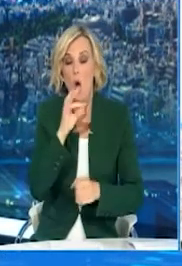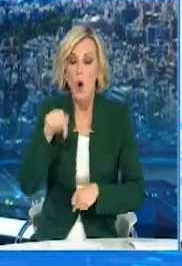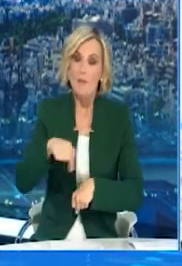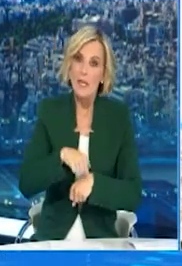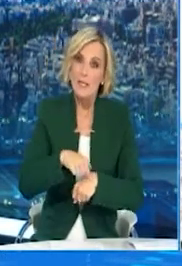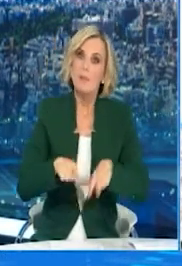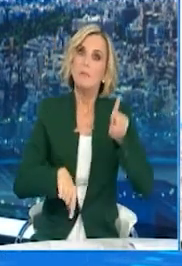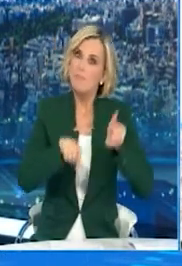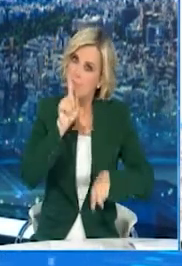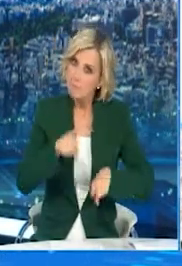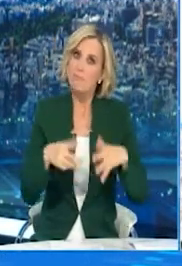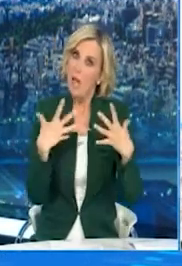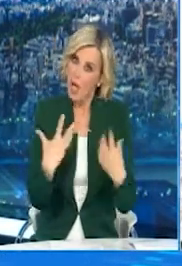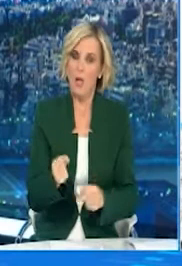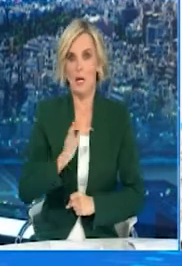να την